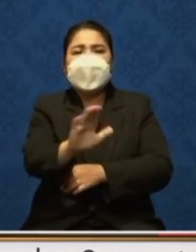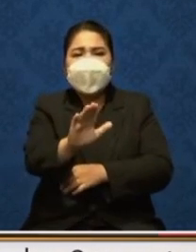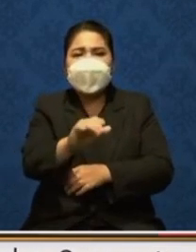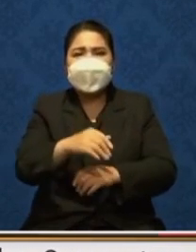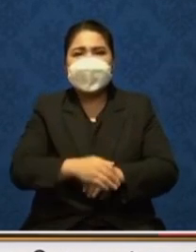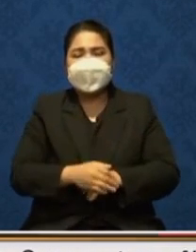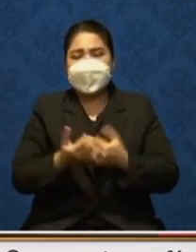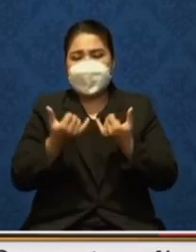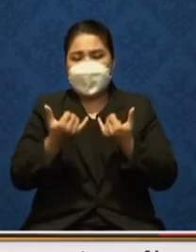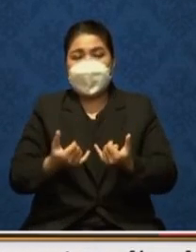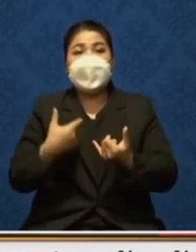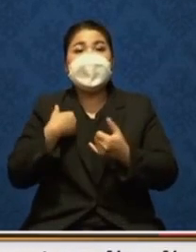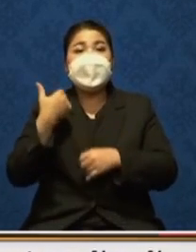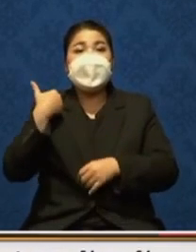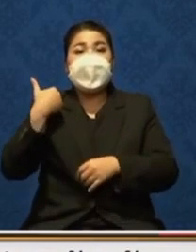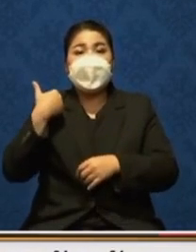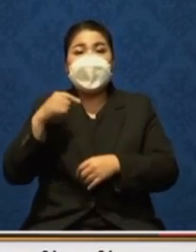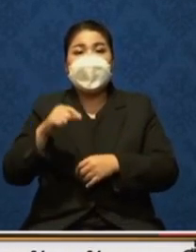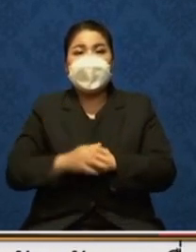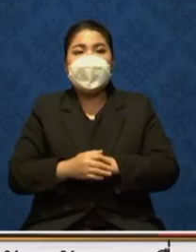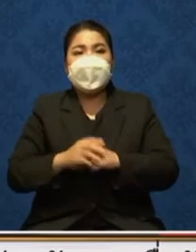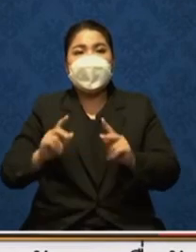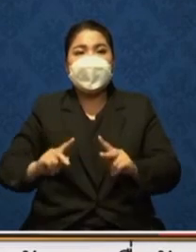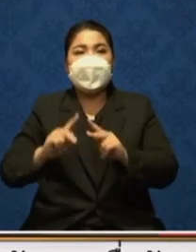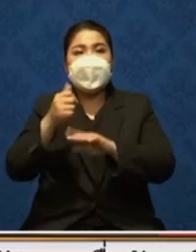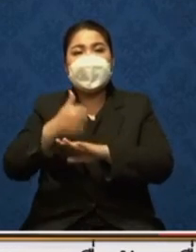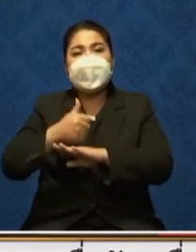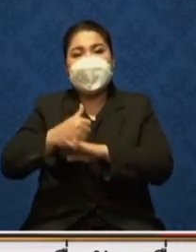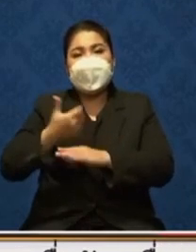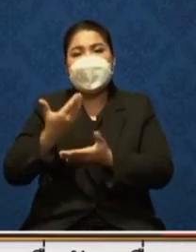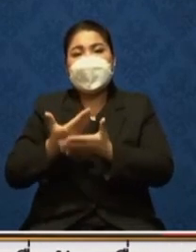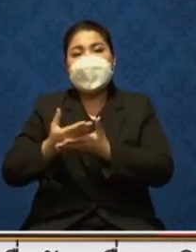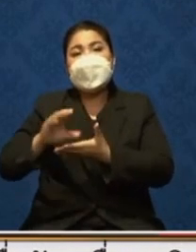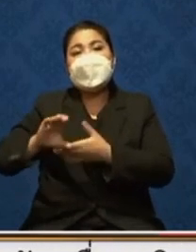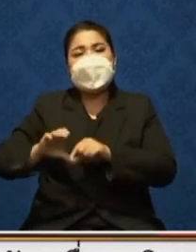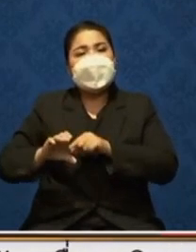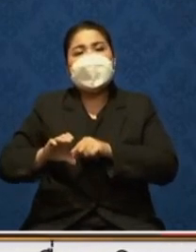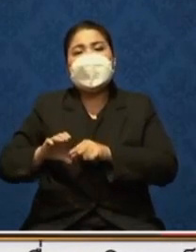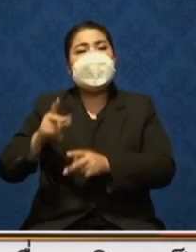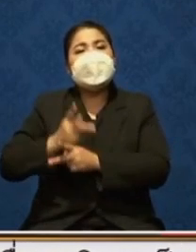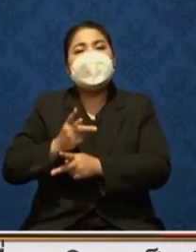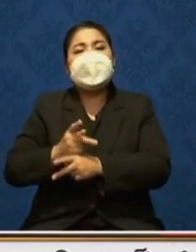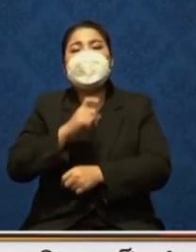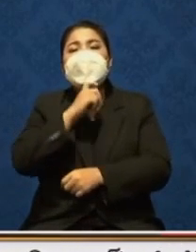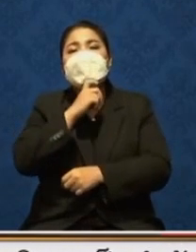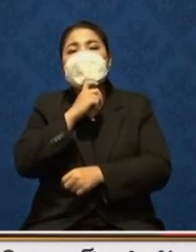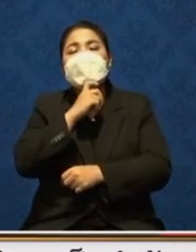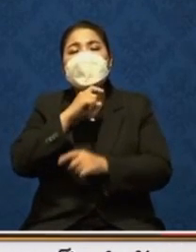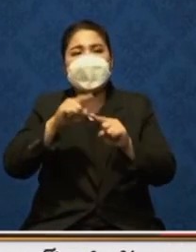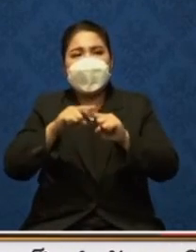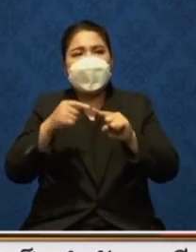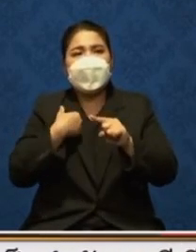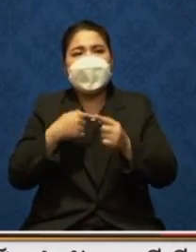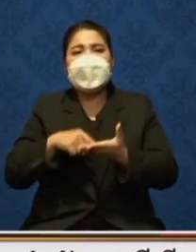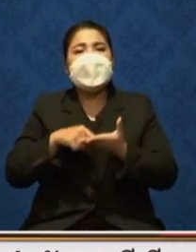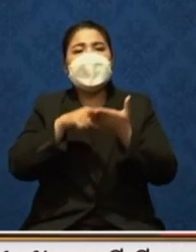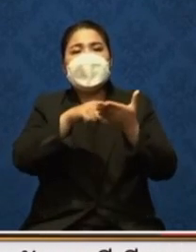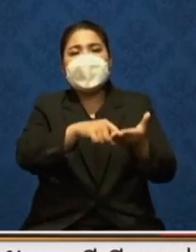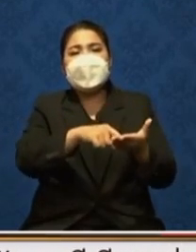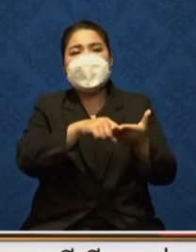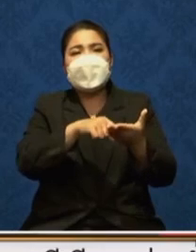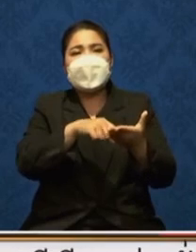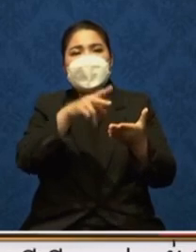งอกกรนีครับท่รทηมนตรีอาจจะมเงินก้อนนเก็บในบ้านนะครัแต่ยื้นทัสตยเปนเทดตประปะชอ